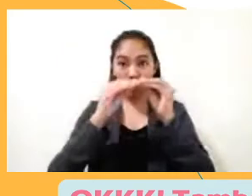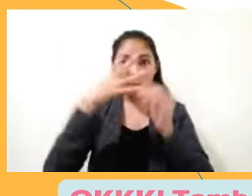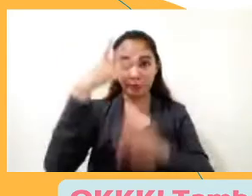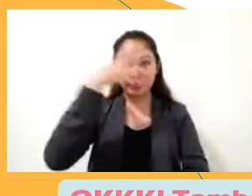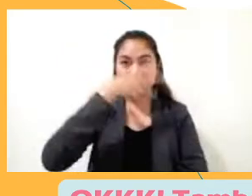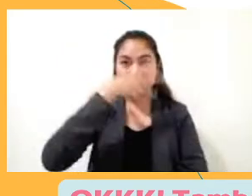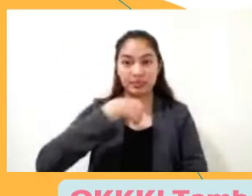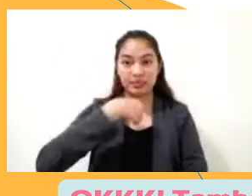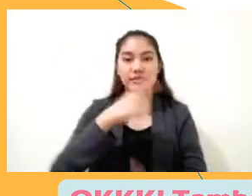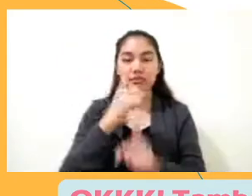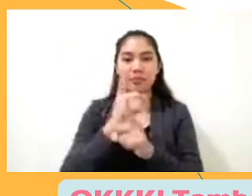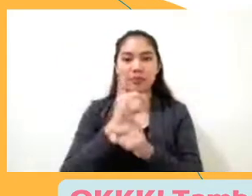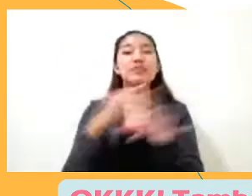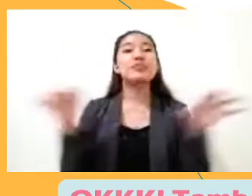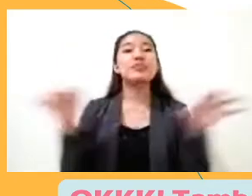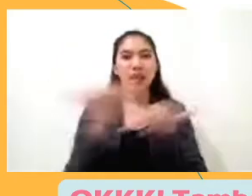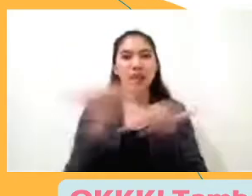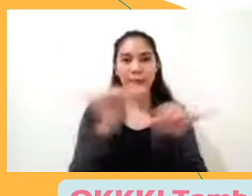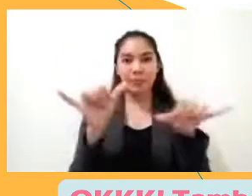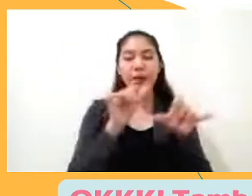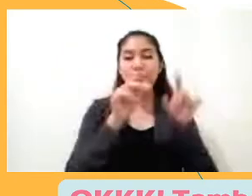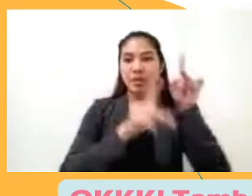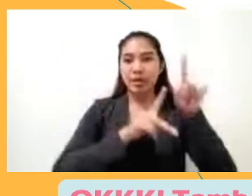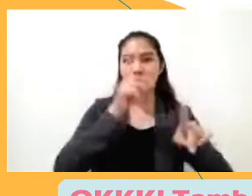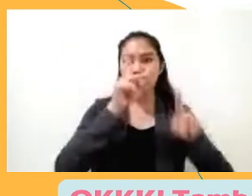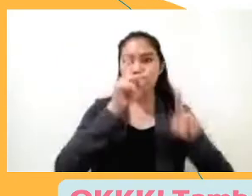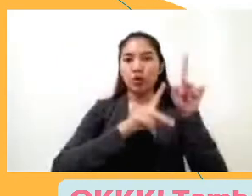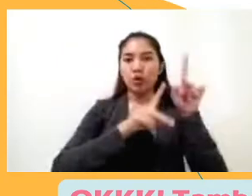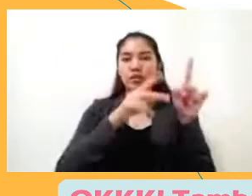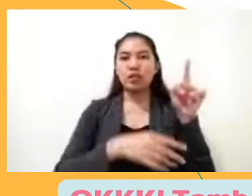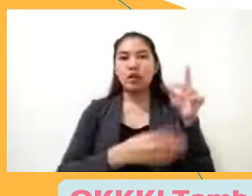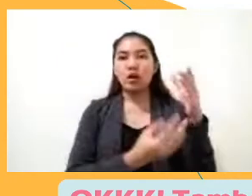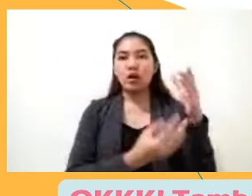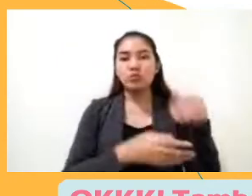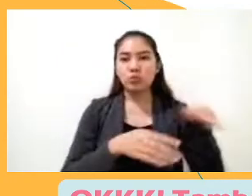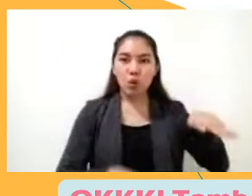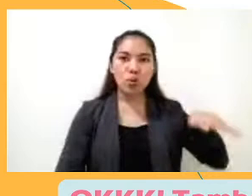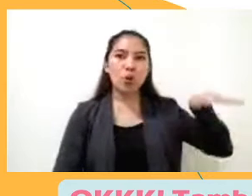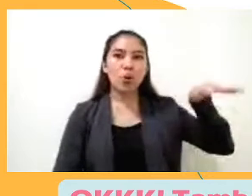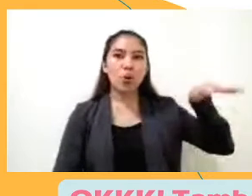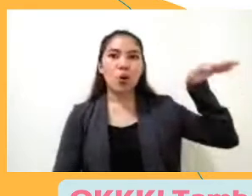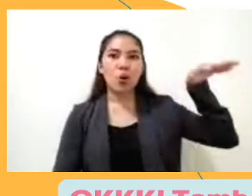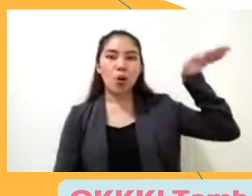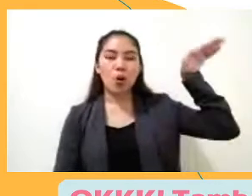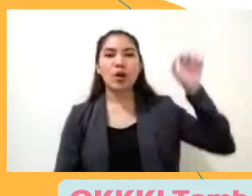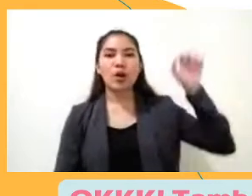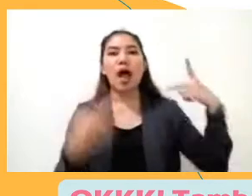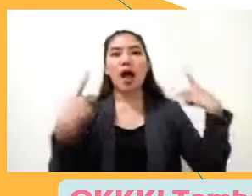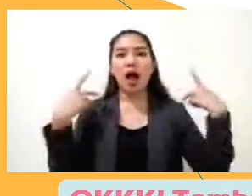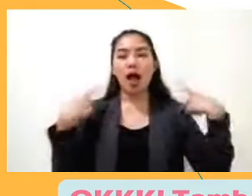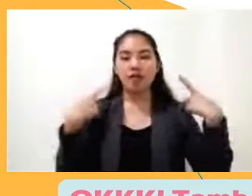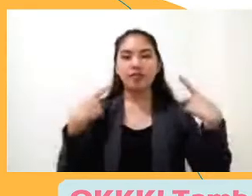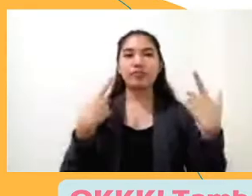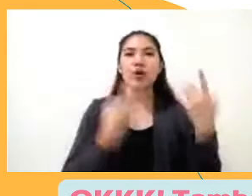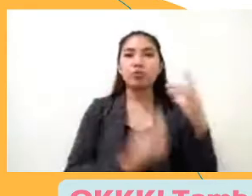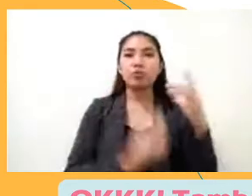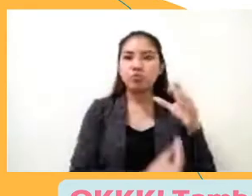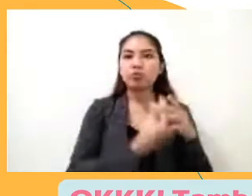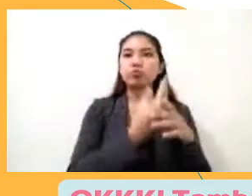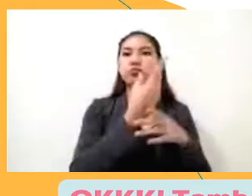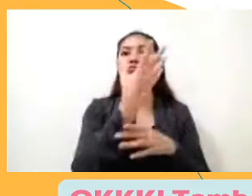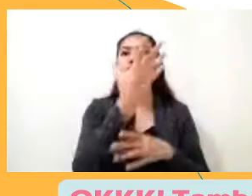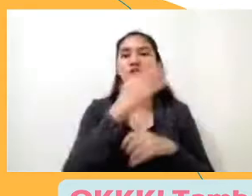tao, no? Ganun din tayo. Lumalawak, lumalaki, no? Pero dapat, no, yung